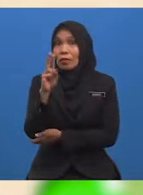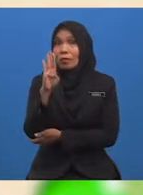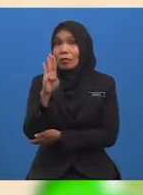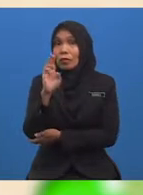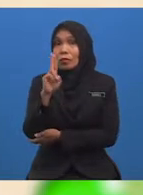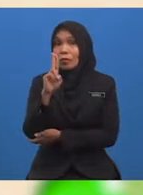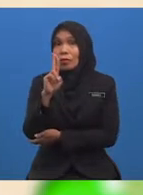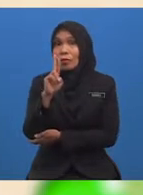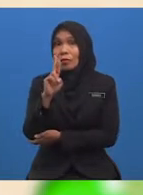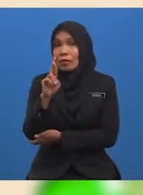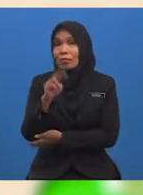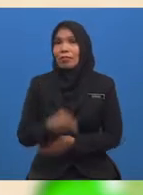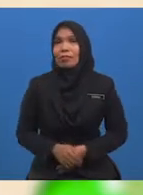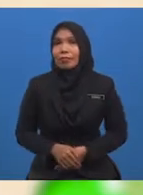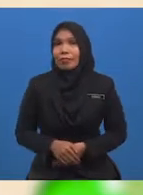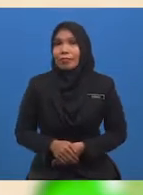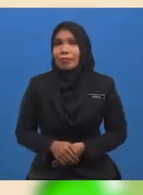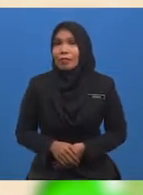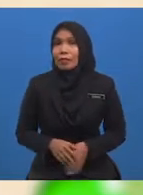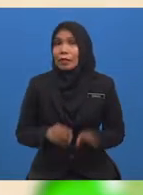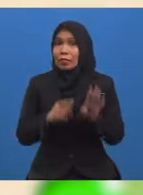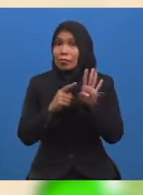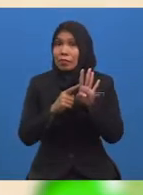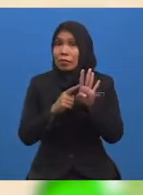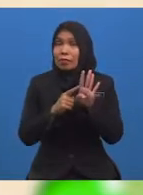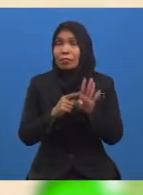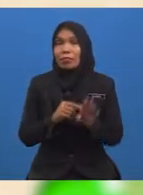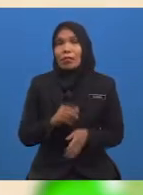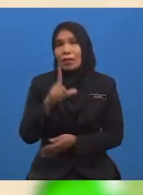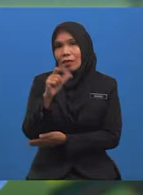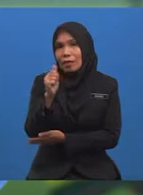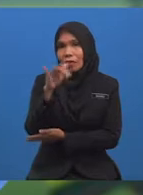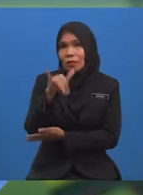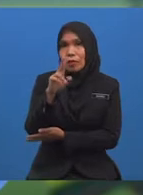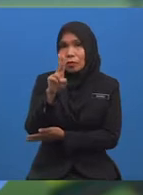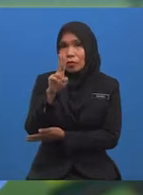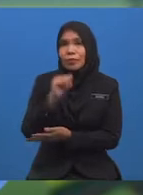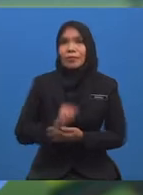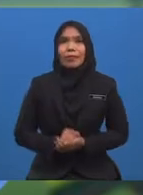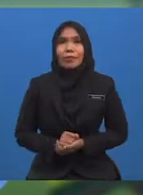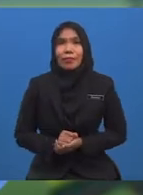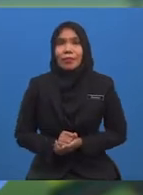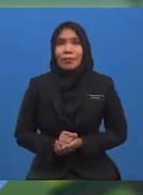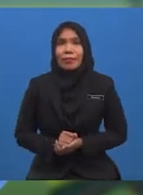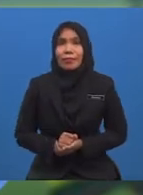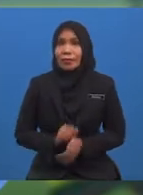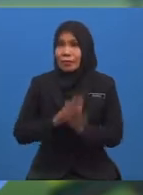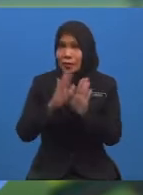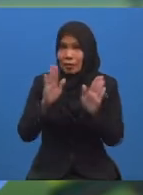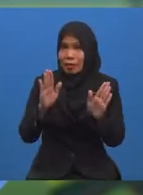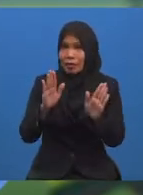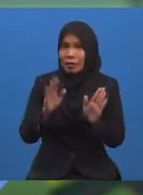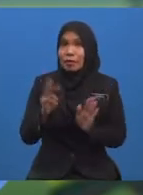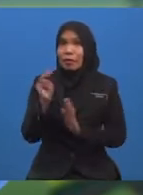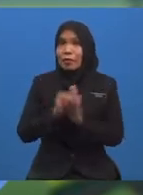B tidak dapat hidup subur atau layu. Oleh itu, jelas